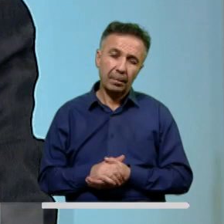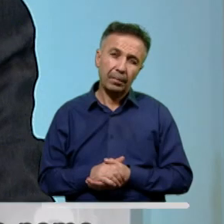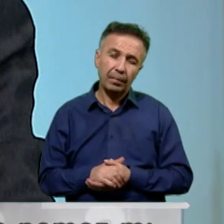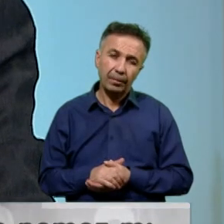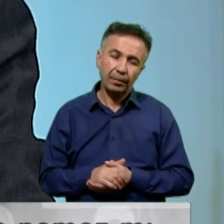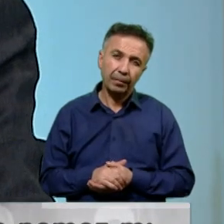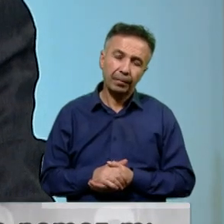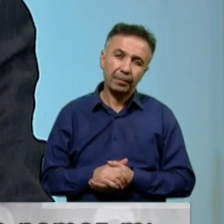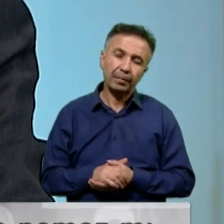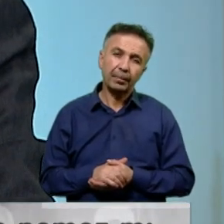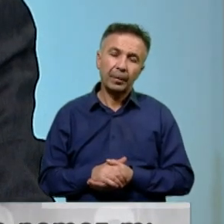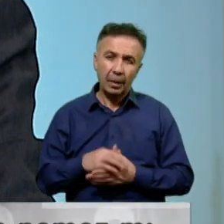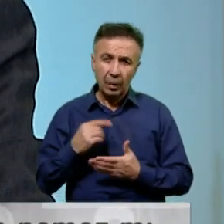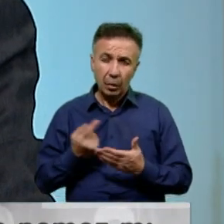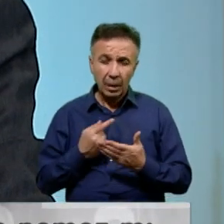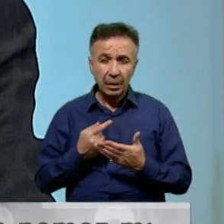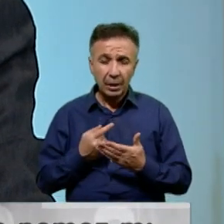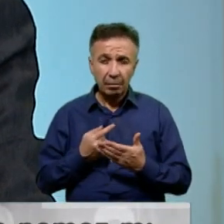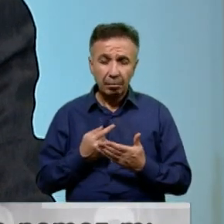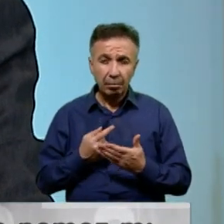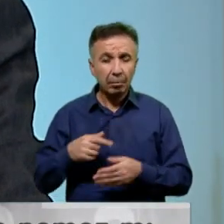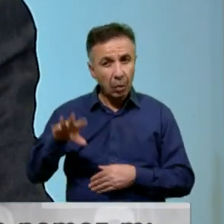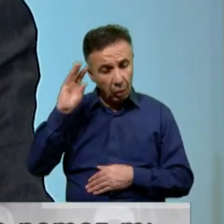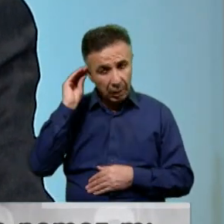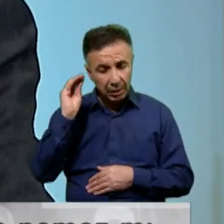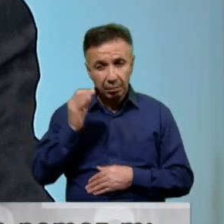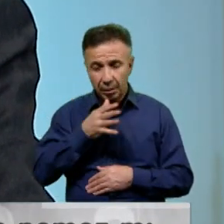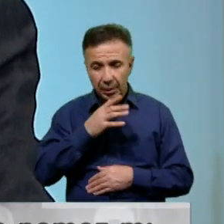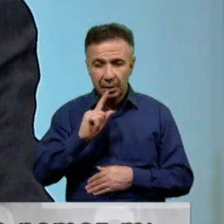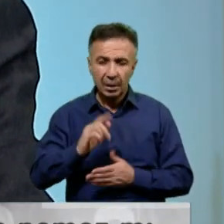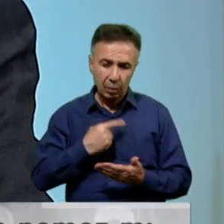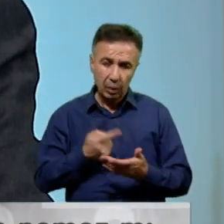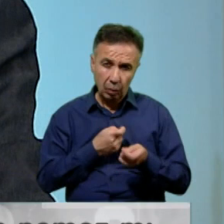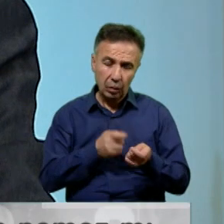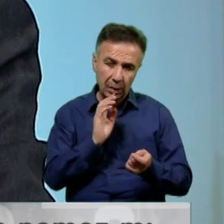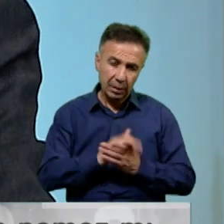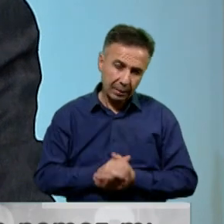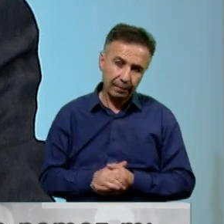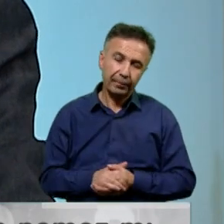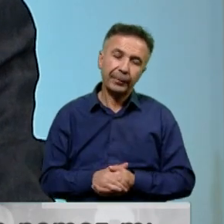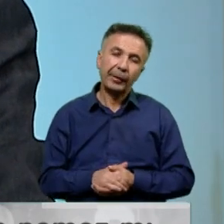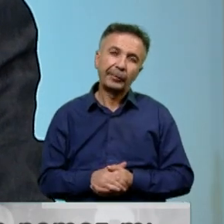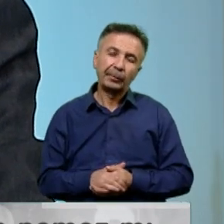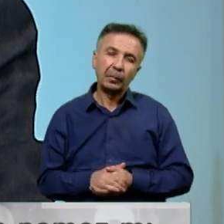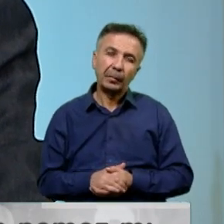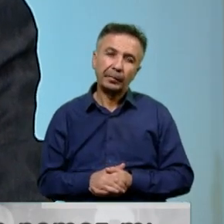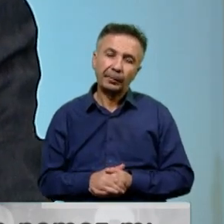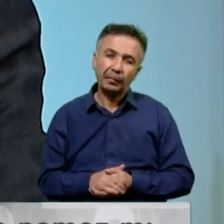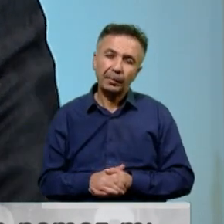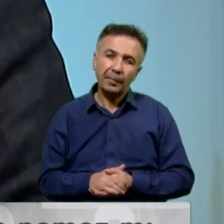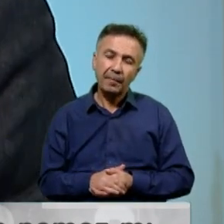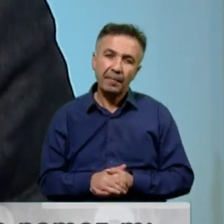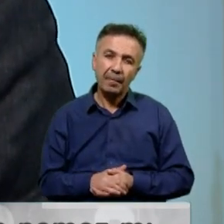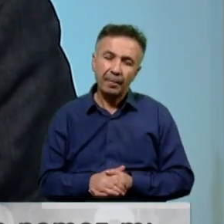eğer öğrenememişse mutlaka ne yapsın? Bir Kur'an kursuna gitsin, güzel Kur'an okumaya gayret etsin, o da